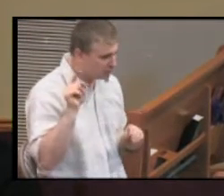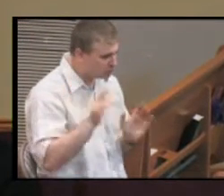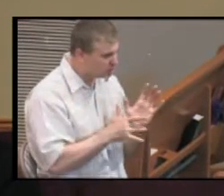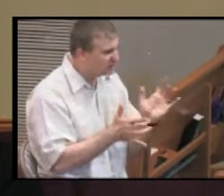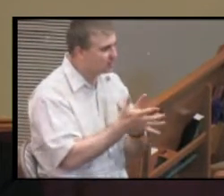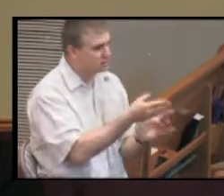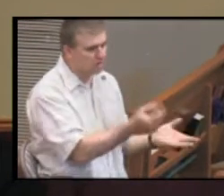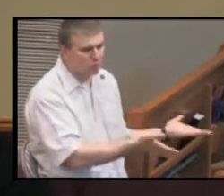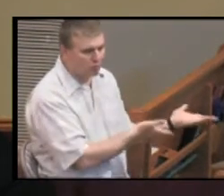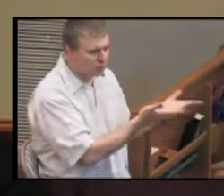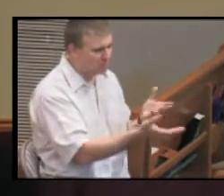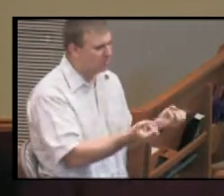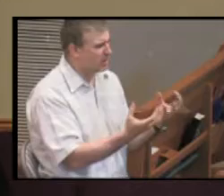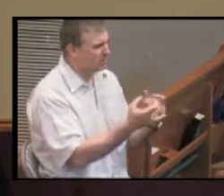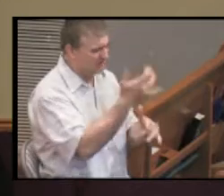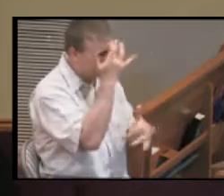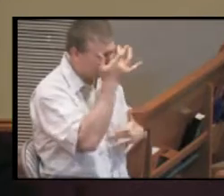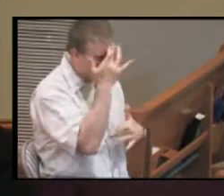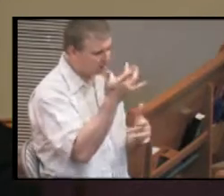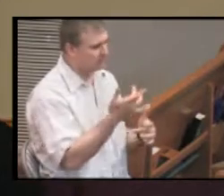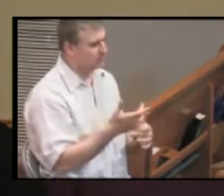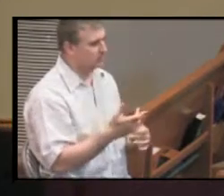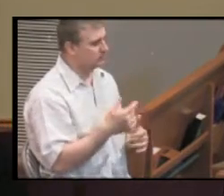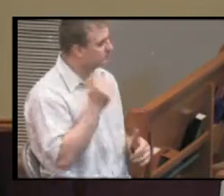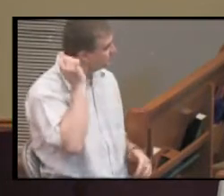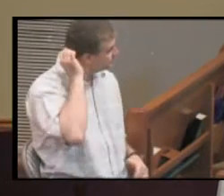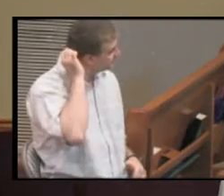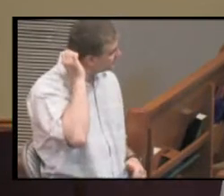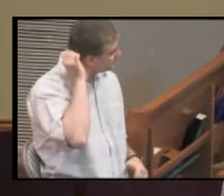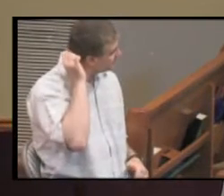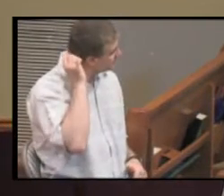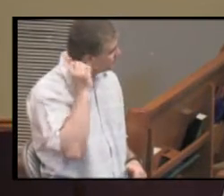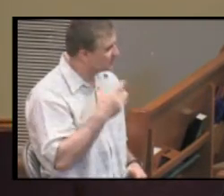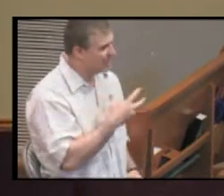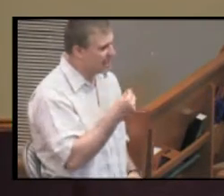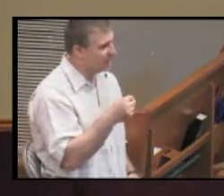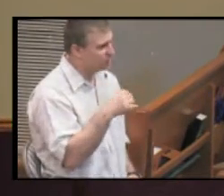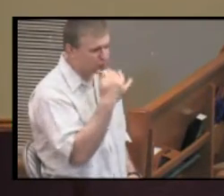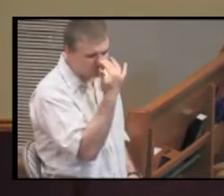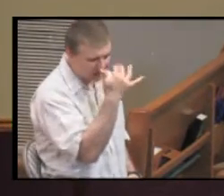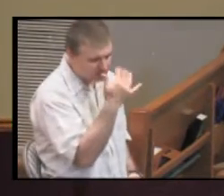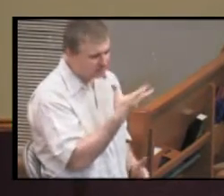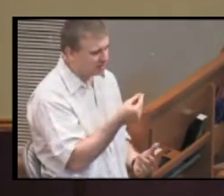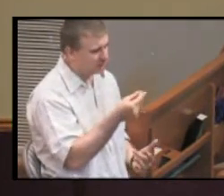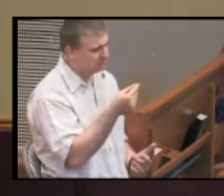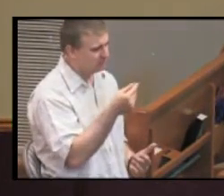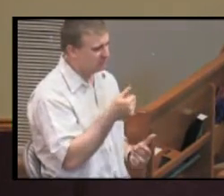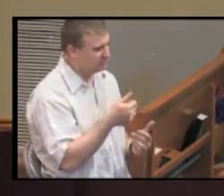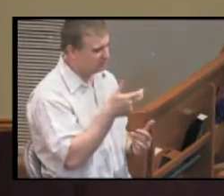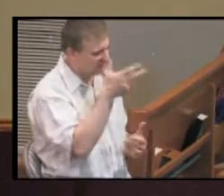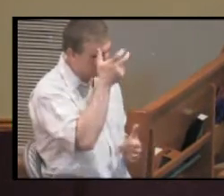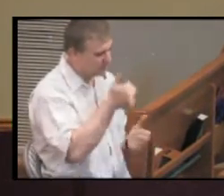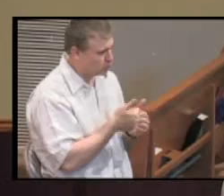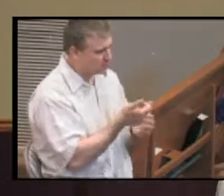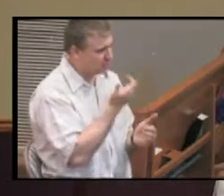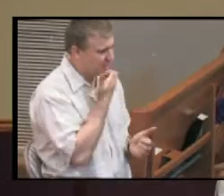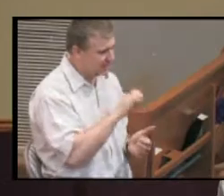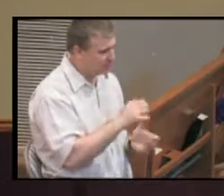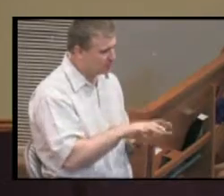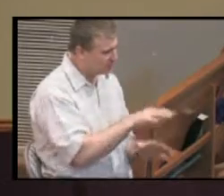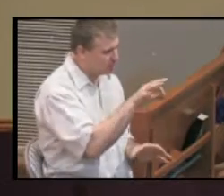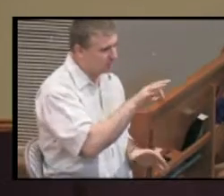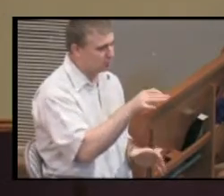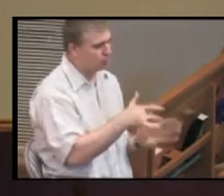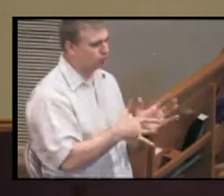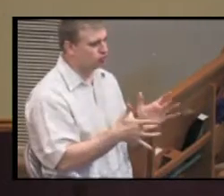одержимых различными болезнями и припадками, и бесноватых, и лунатиков, и расслабленных, и он исцелял их».